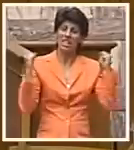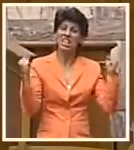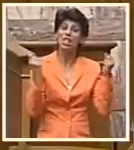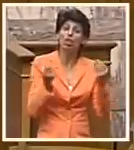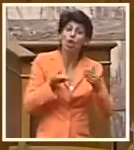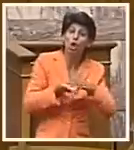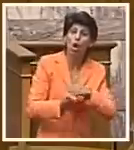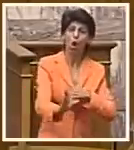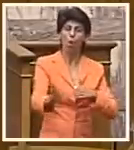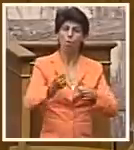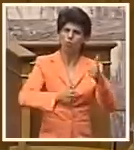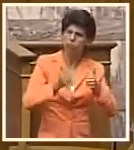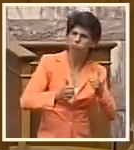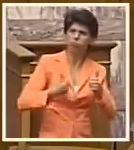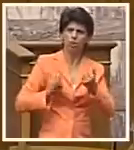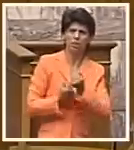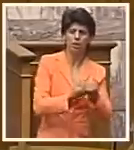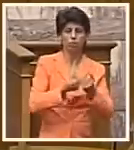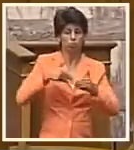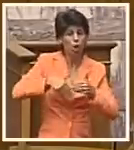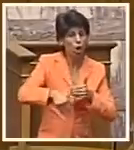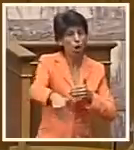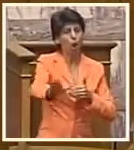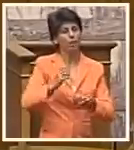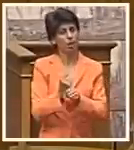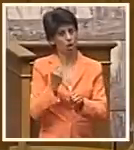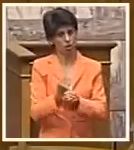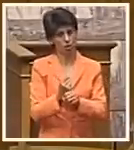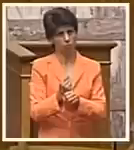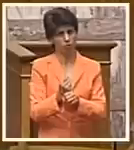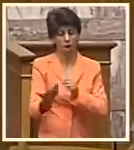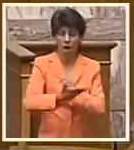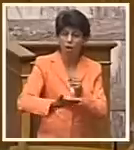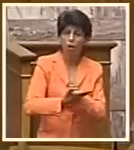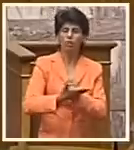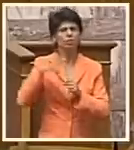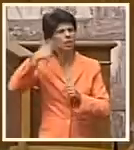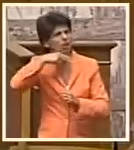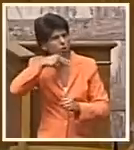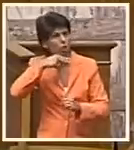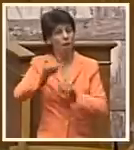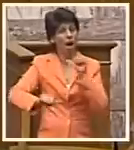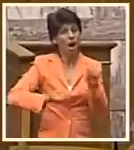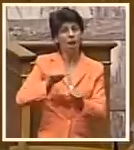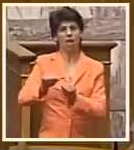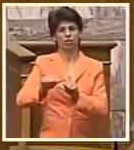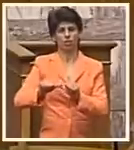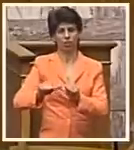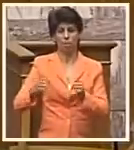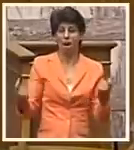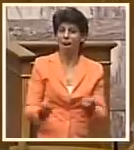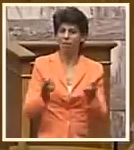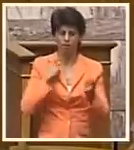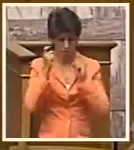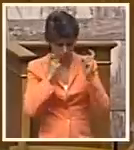γίνει ανταγωνιστικός, να στηρίξει την προοπτική για τον εργαζόμενο. Ο αγρότης, ο κτηνοτρόφος, αλλάζοντας την παραγωγή του, σκεπτόμενος